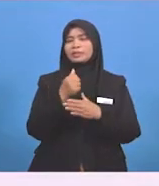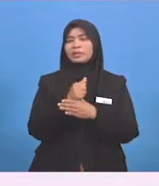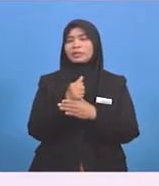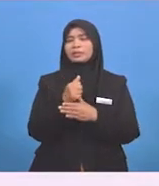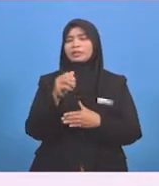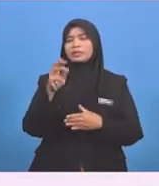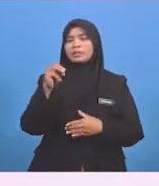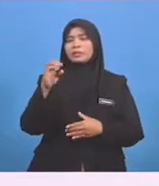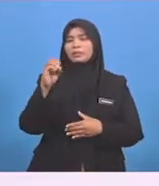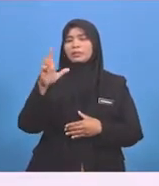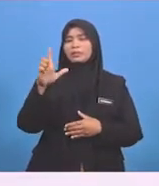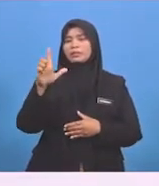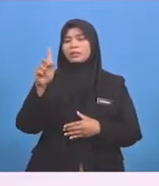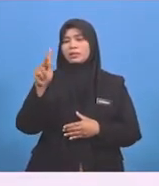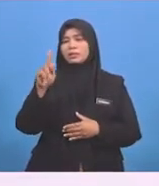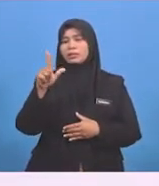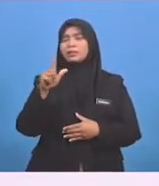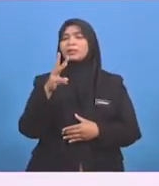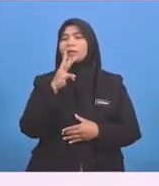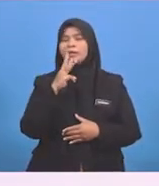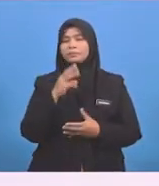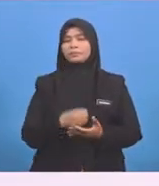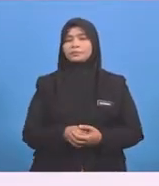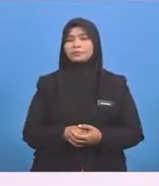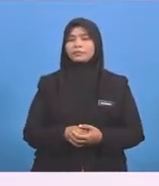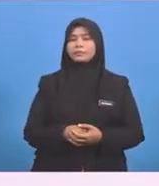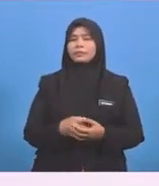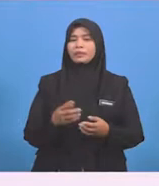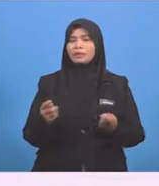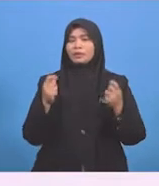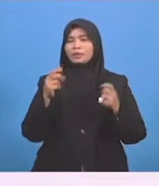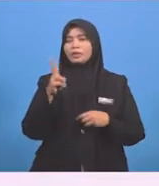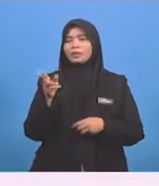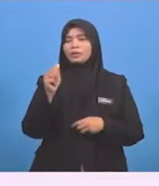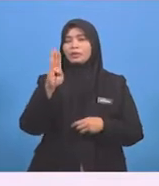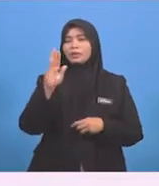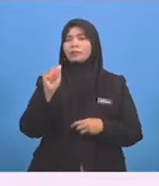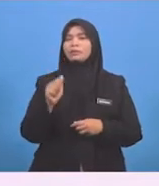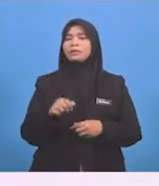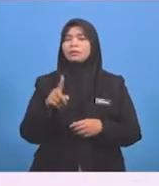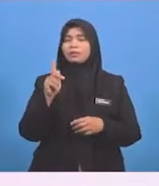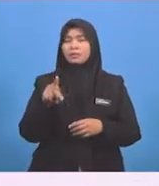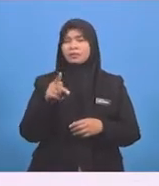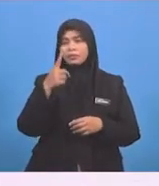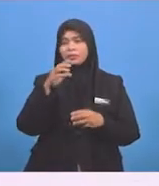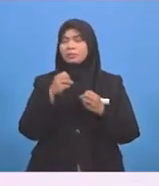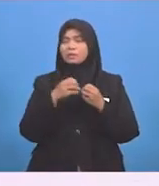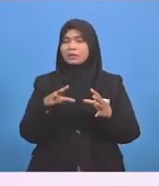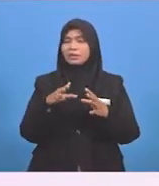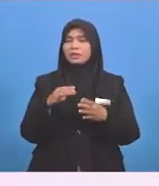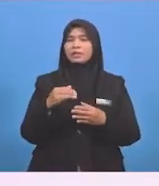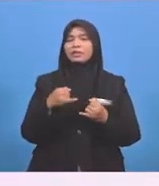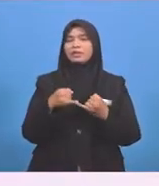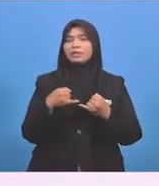Seperti yang kita tahu, pada suhu malar, tenaga haba digunakan untuk memecahkan ikatan